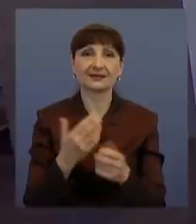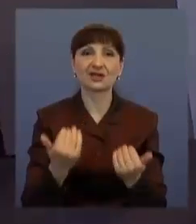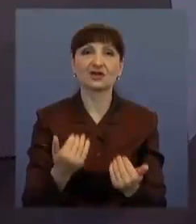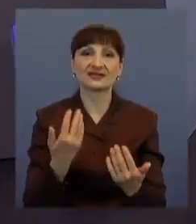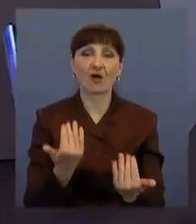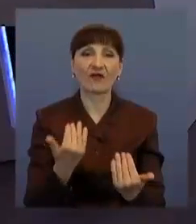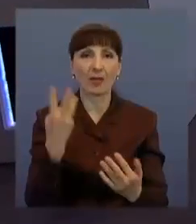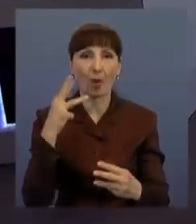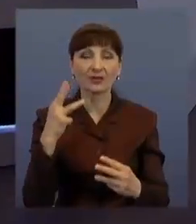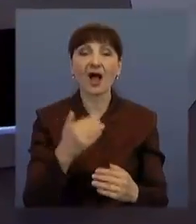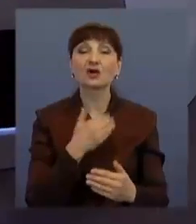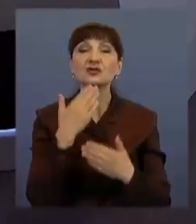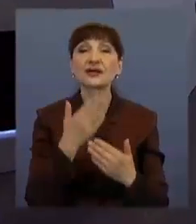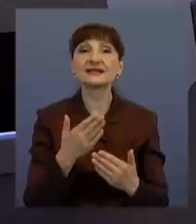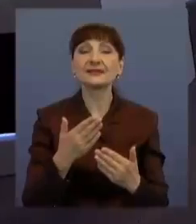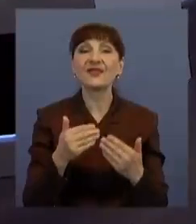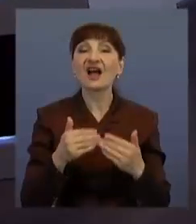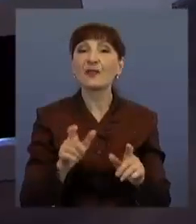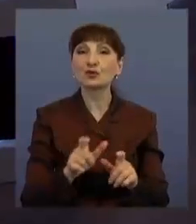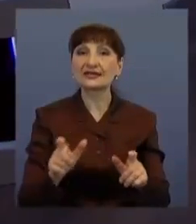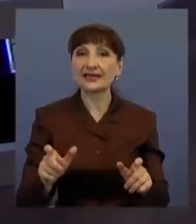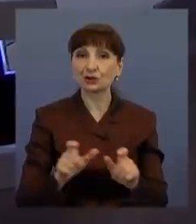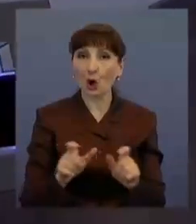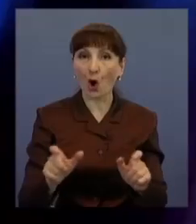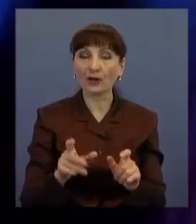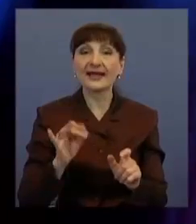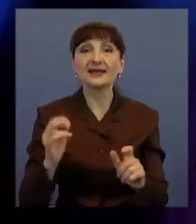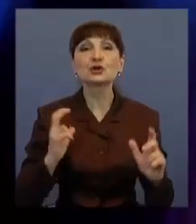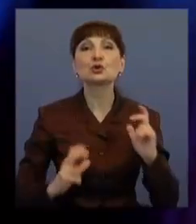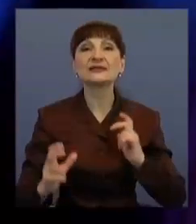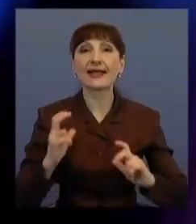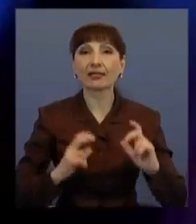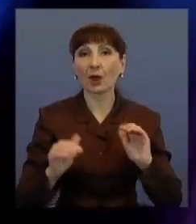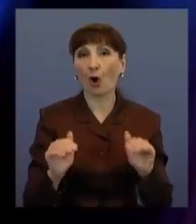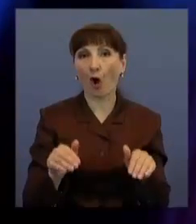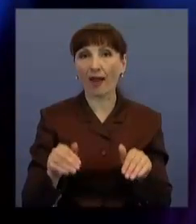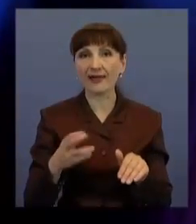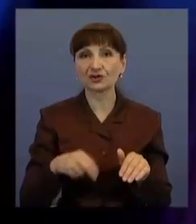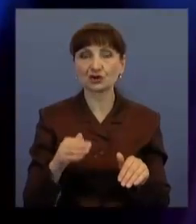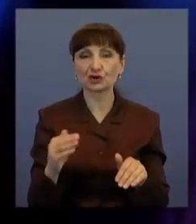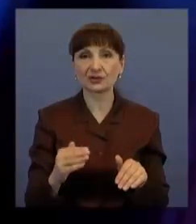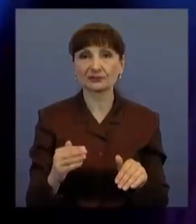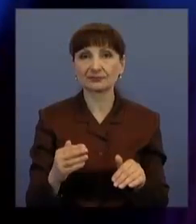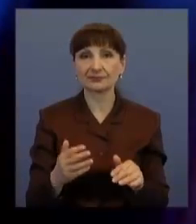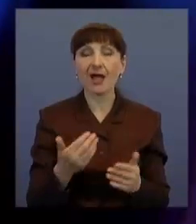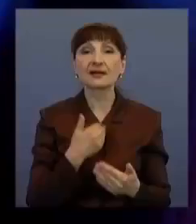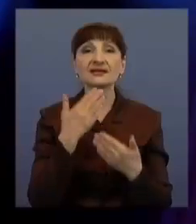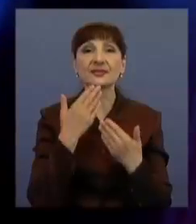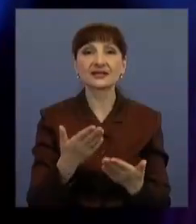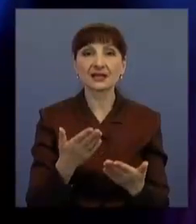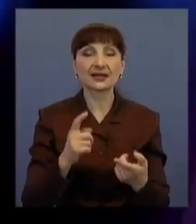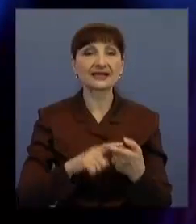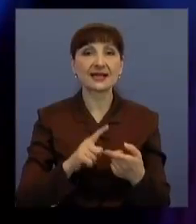не могу не спросить, конечно, не только о выпускниках школ, но и о студентах колледжей. Вот хотела бы вас спросить